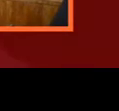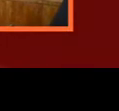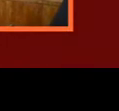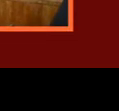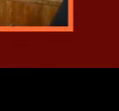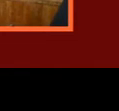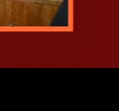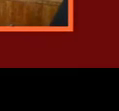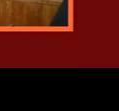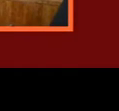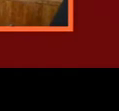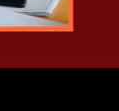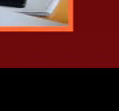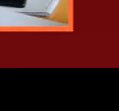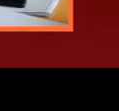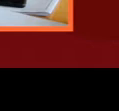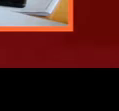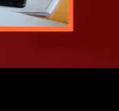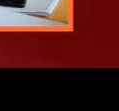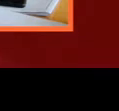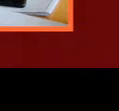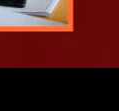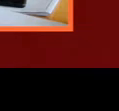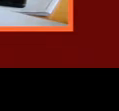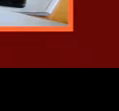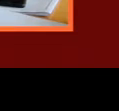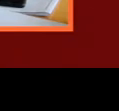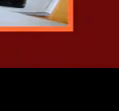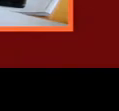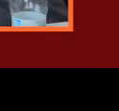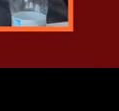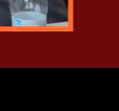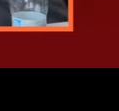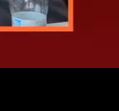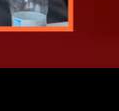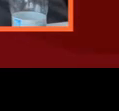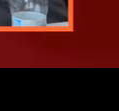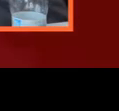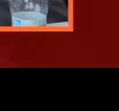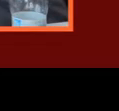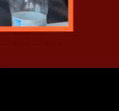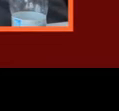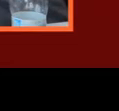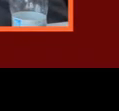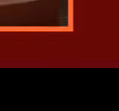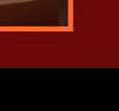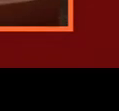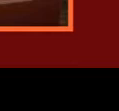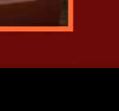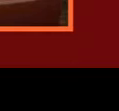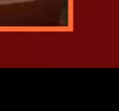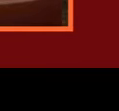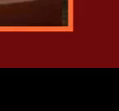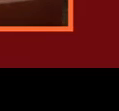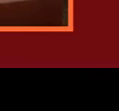Члени сімей загиблих або травмованих учасників Революції Гідності з Тернопільщини тепер можуть отримувати одноразову допомогу за програмою